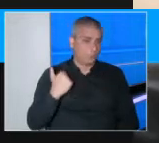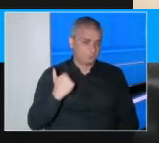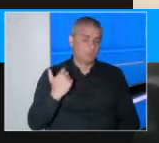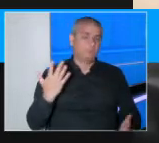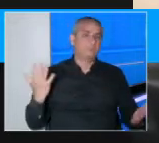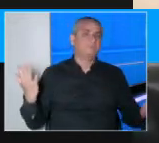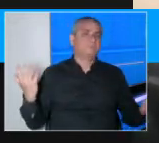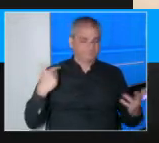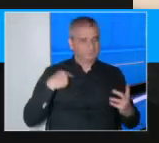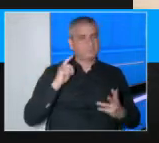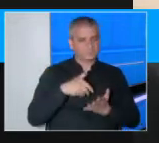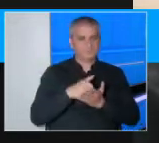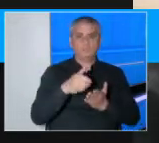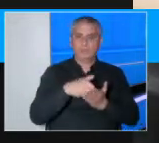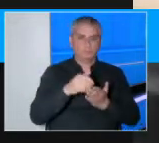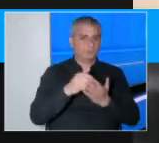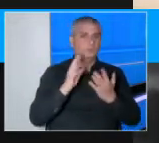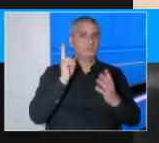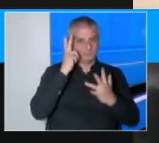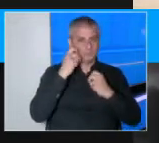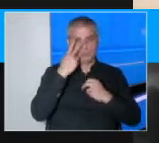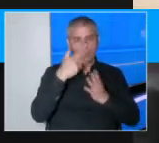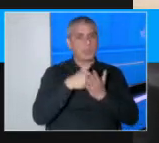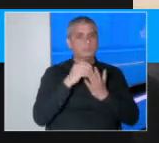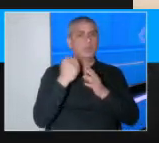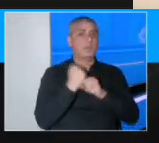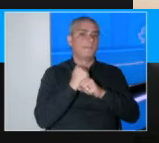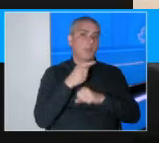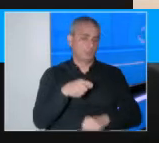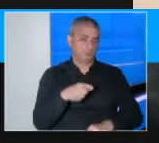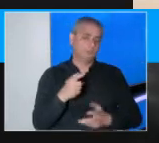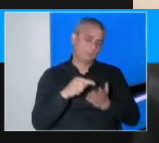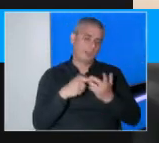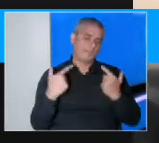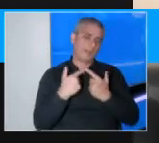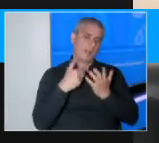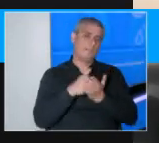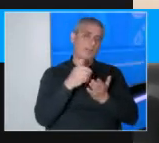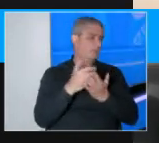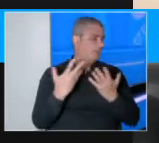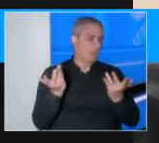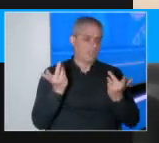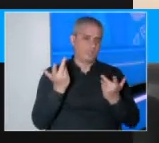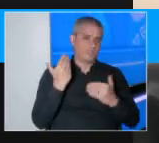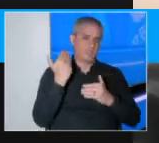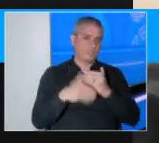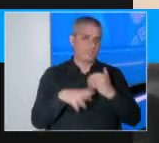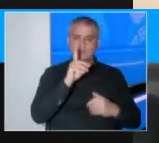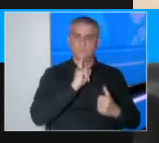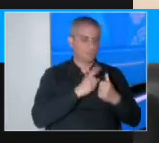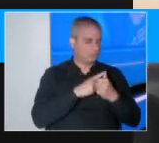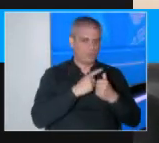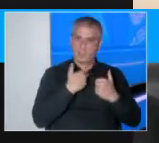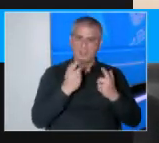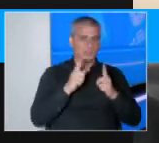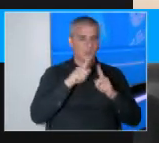ולכן אנחנו צפויים להימשך כאן, או צפויים לראות המשך של הפעילות הזו, כי זו מלחמה מתמשכת, אין כאן דר אזור בסוריה, אין